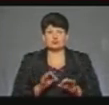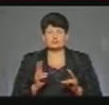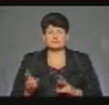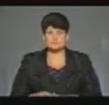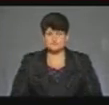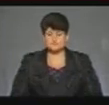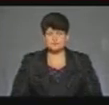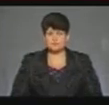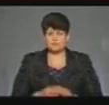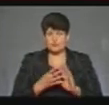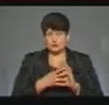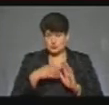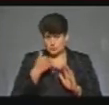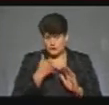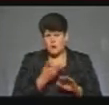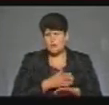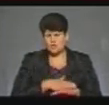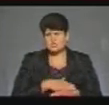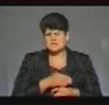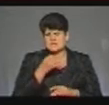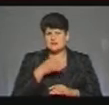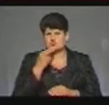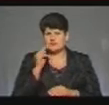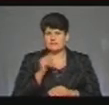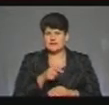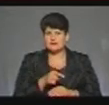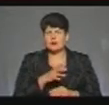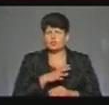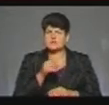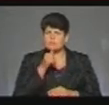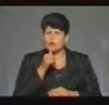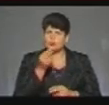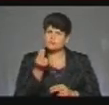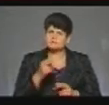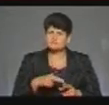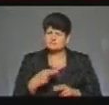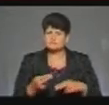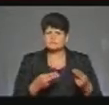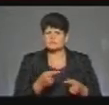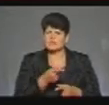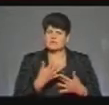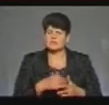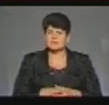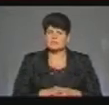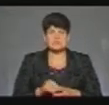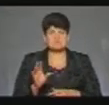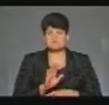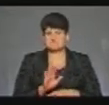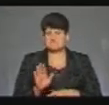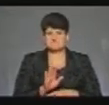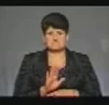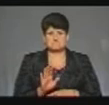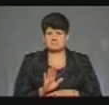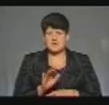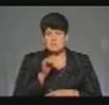роках Польща, скажімо так, визнала свою вину в цих подіях. Чи були спроби якось компенсувати людям їхні втрати? Ні, жодних